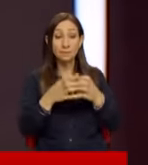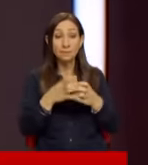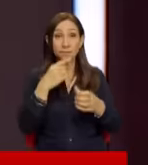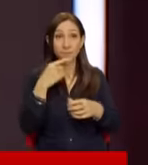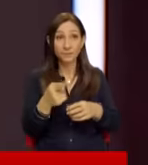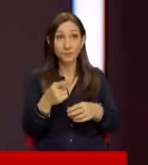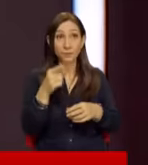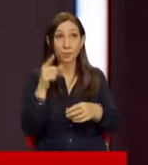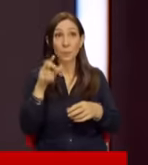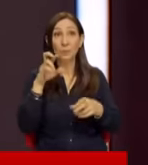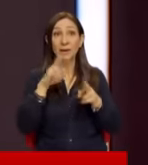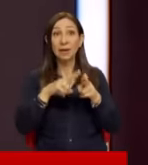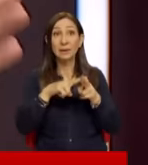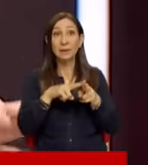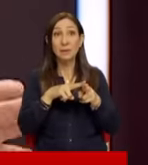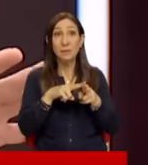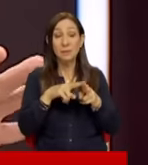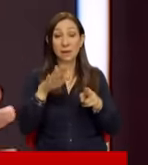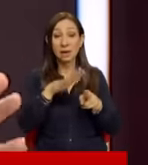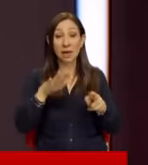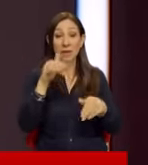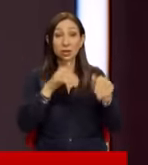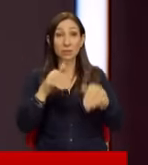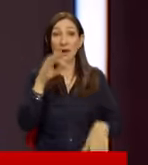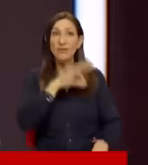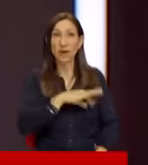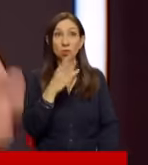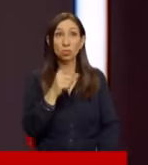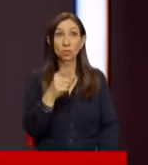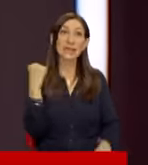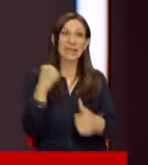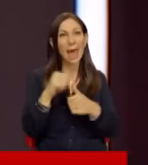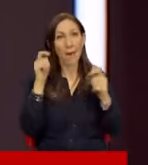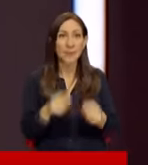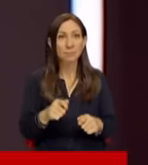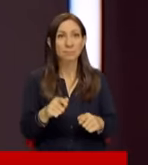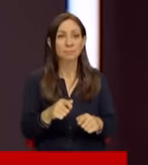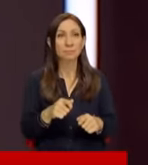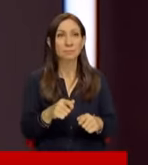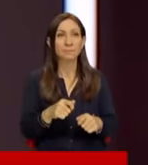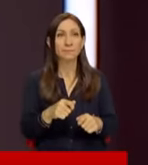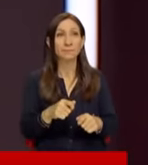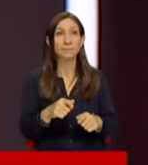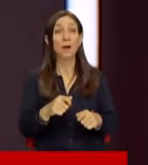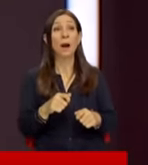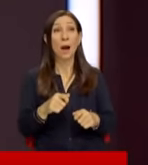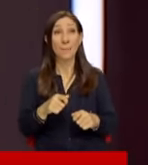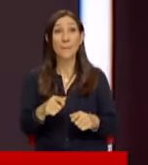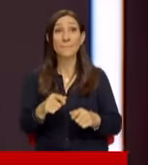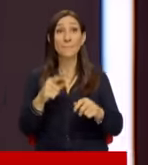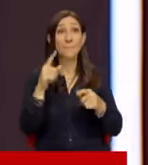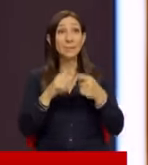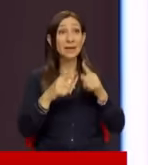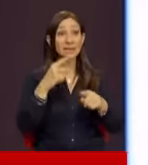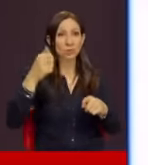ki bu PKK şeyi genel seçimlerde işe yaradı, bunu yine kullanalım. Fakat partinin